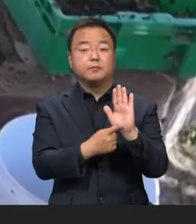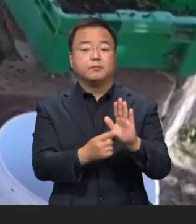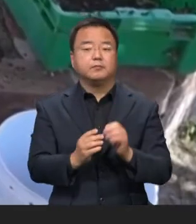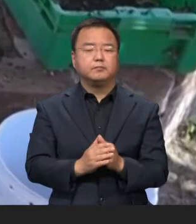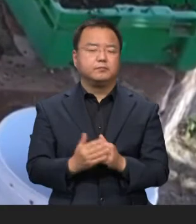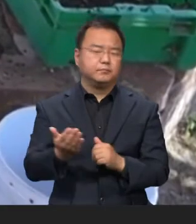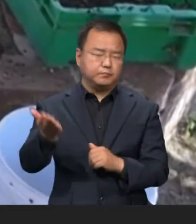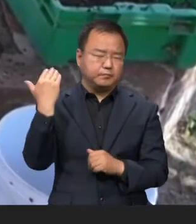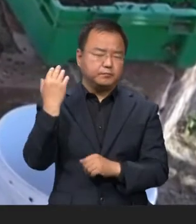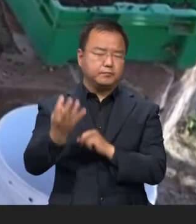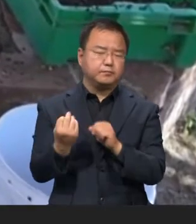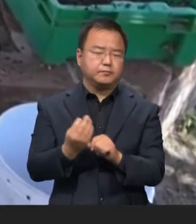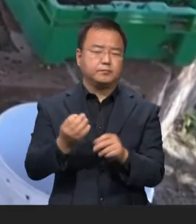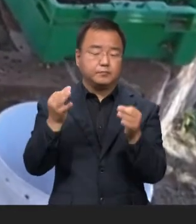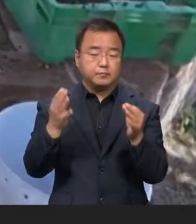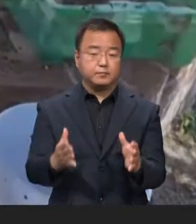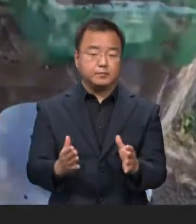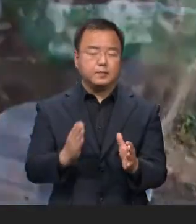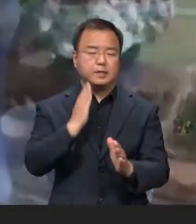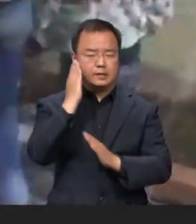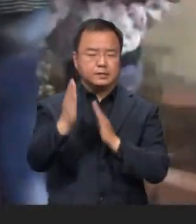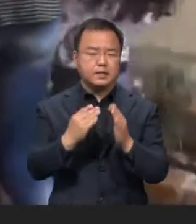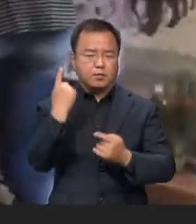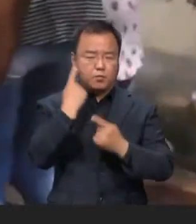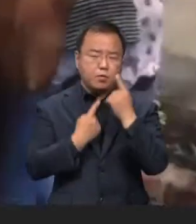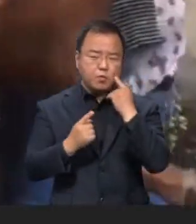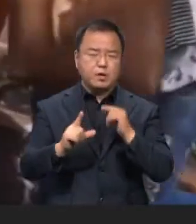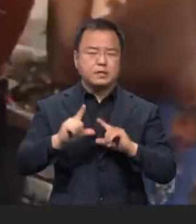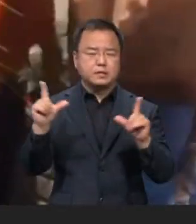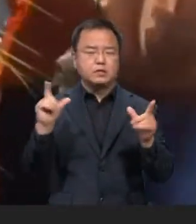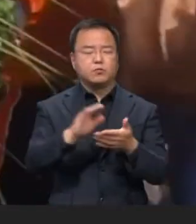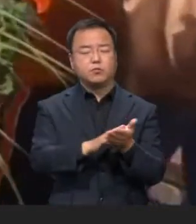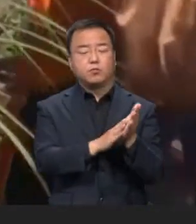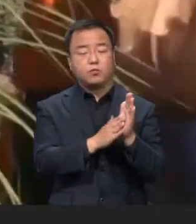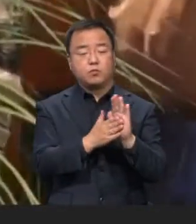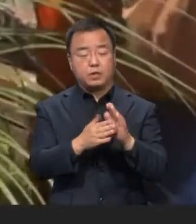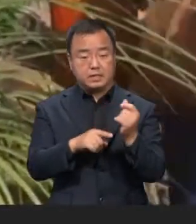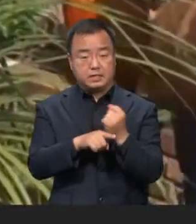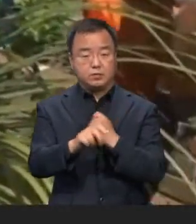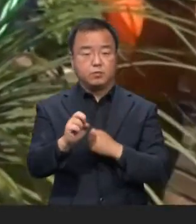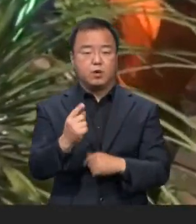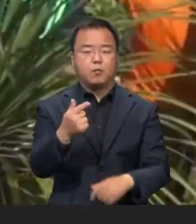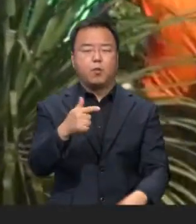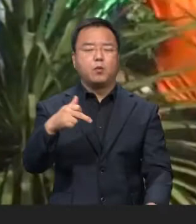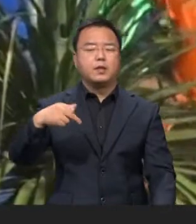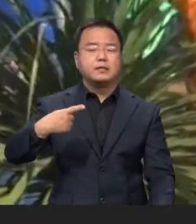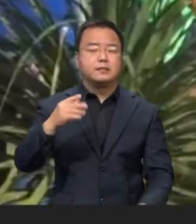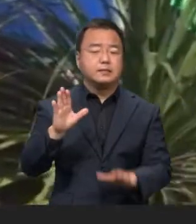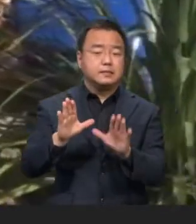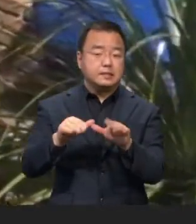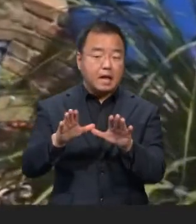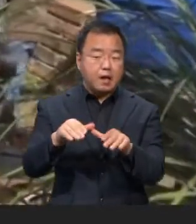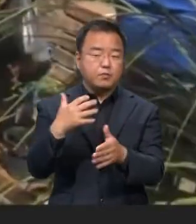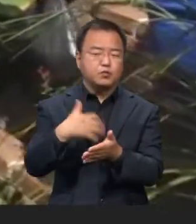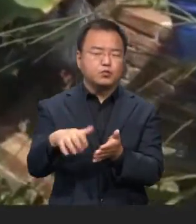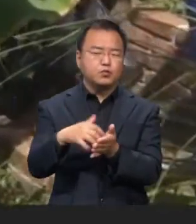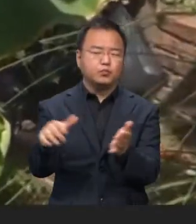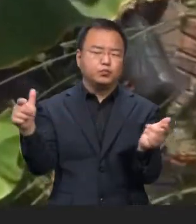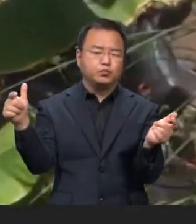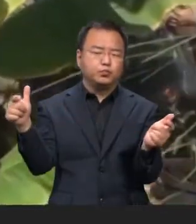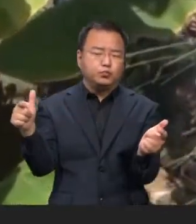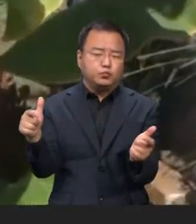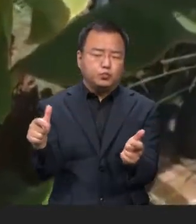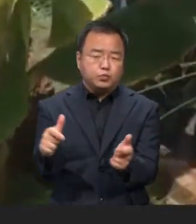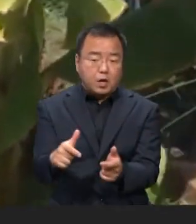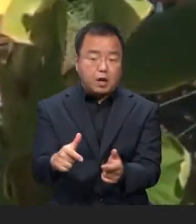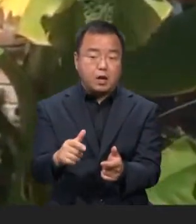지난 몇 년간 산림 훼손과 기후변화의 영향으로 모나크 나비의 개체수가 급격히 감소하고 있습니다.